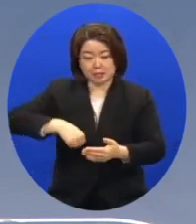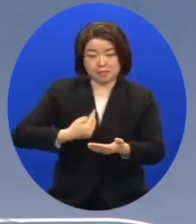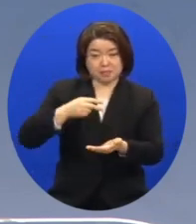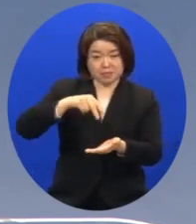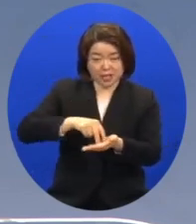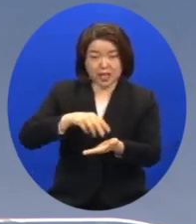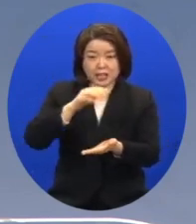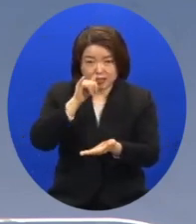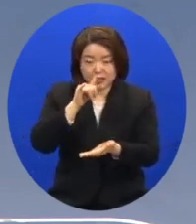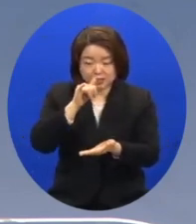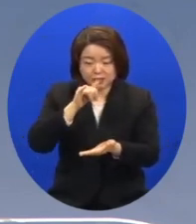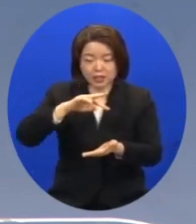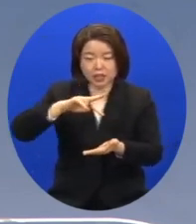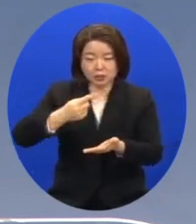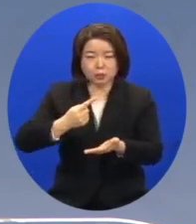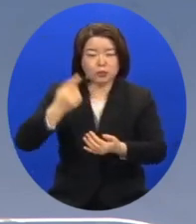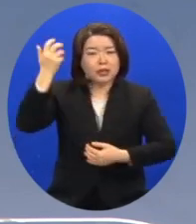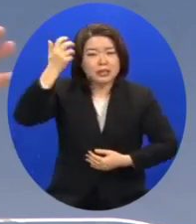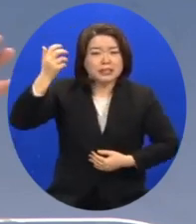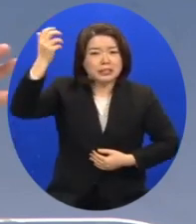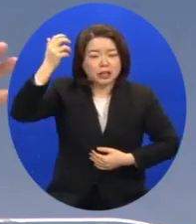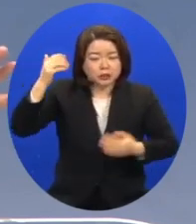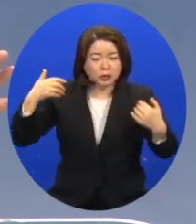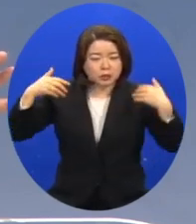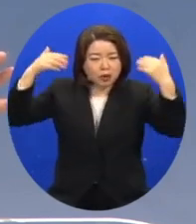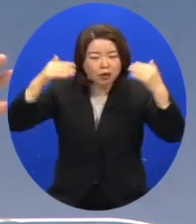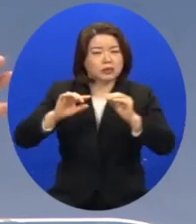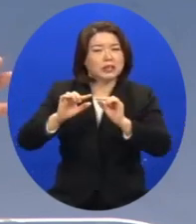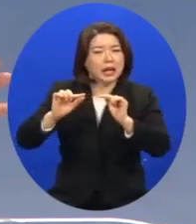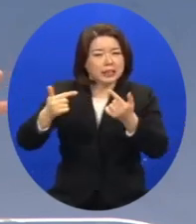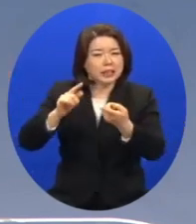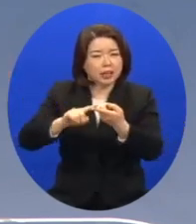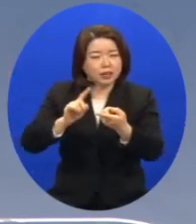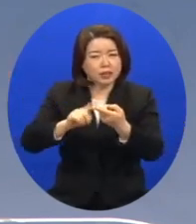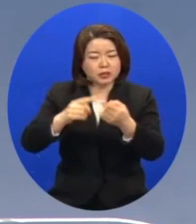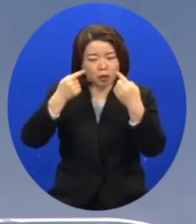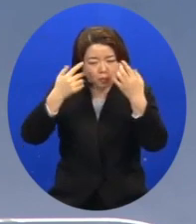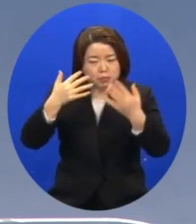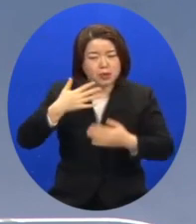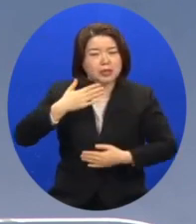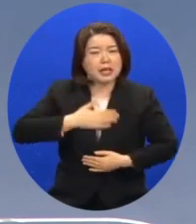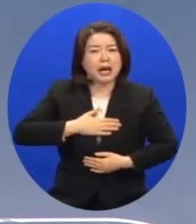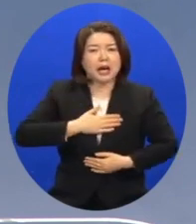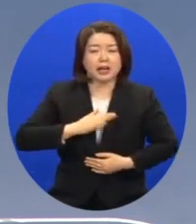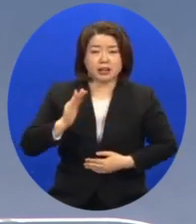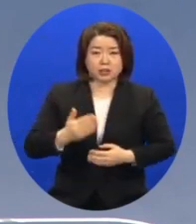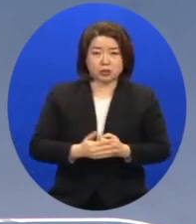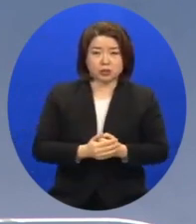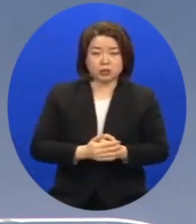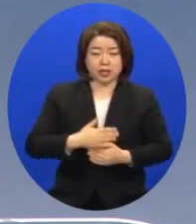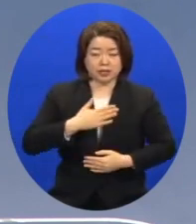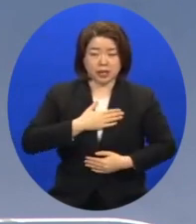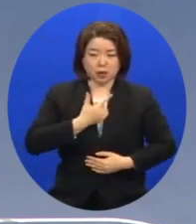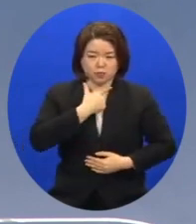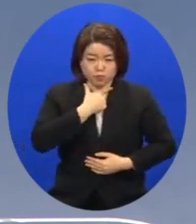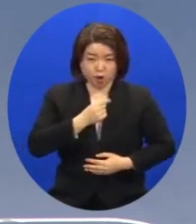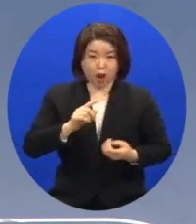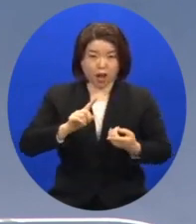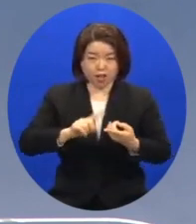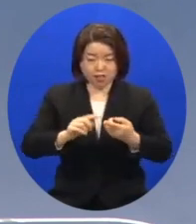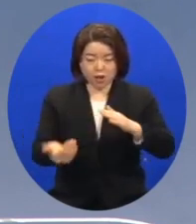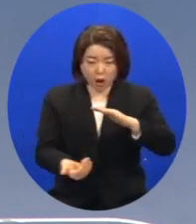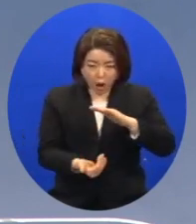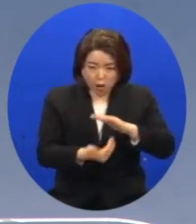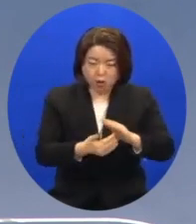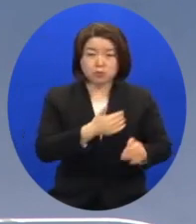어른인 것은 아니라는 사실을 분명히 알아야 합니다 내가 원하는대로 돼야만 만족하고 내가